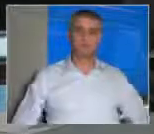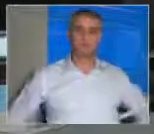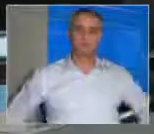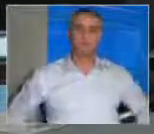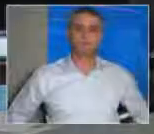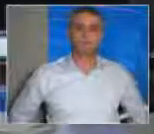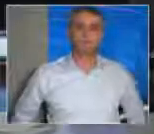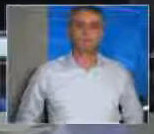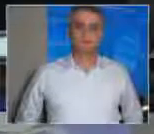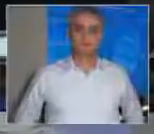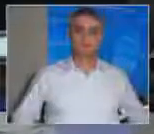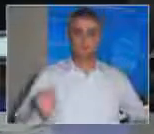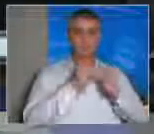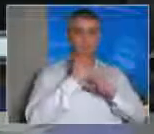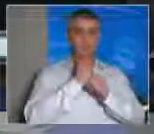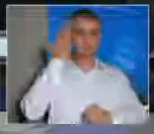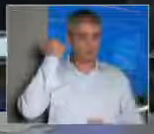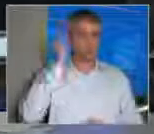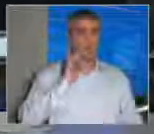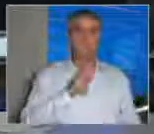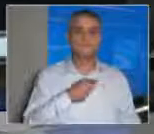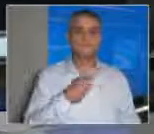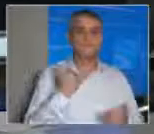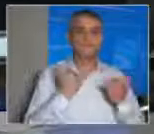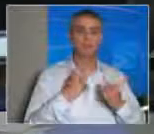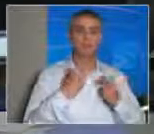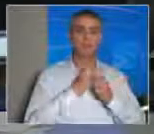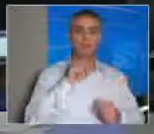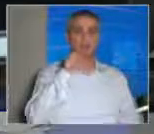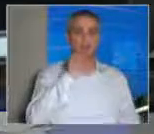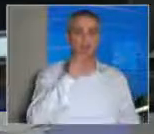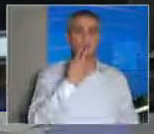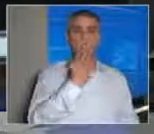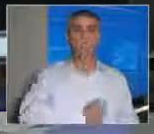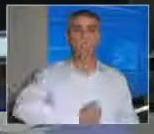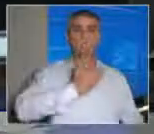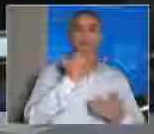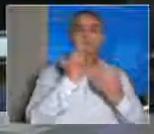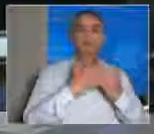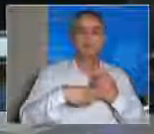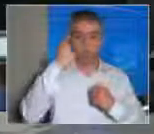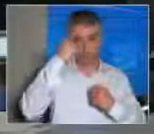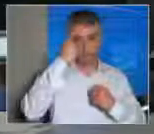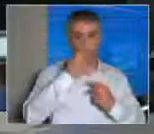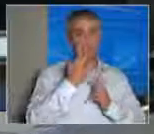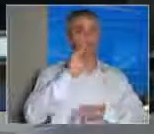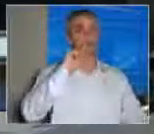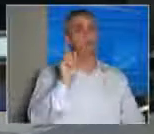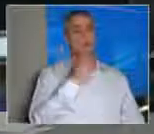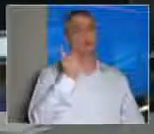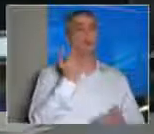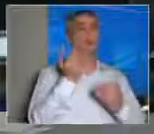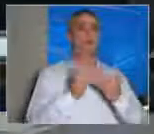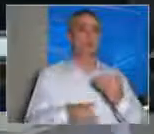נכון גם למפלגת העבודה בזמנו, וגם נכון כרגע לכחול לבן. 4 מנהיגים שבסופו של דבר חשבו שהם יותר מכולם,